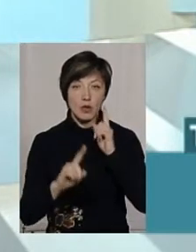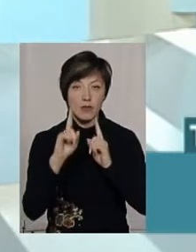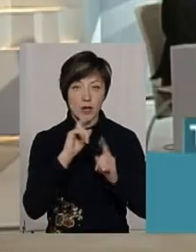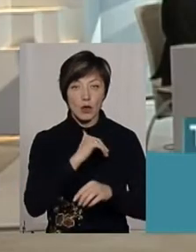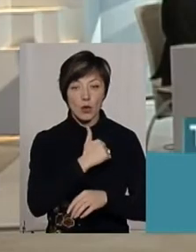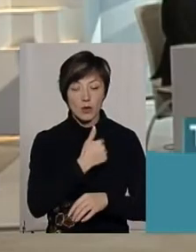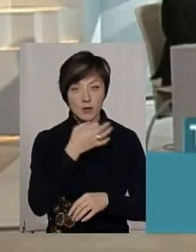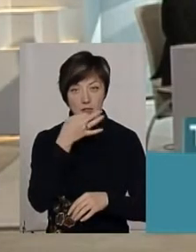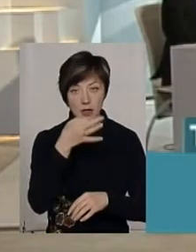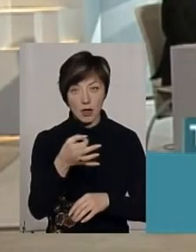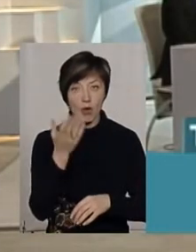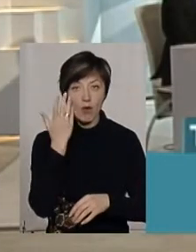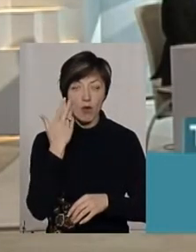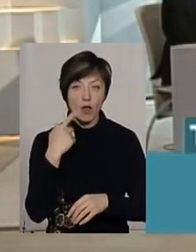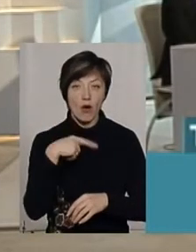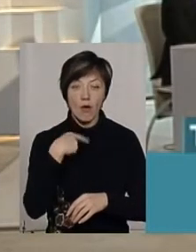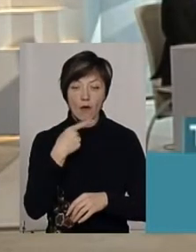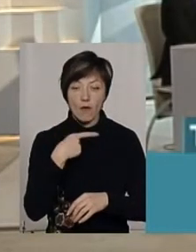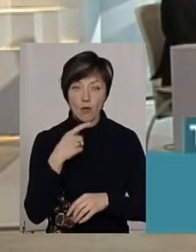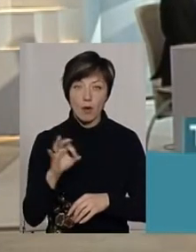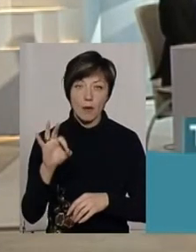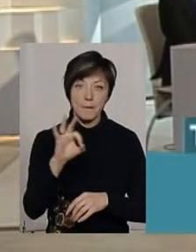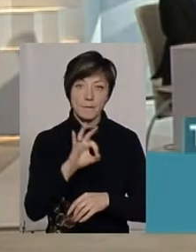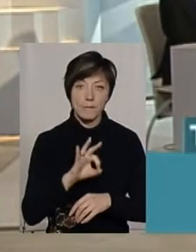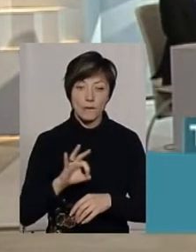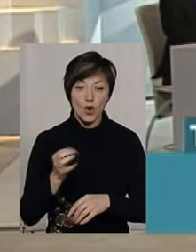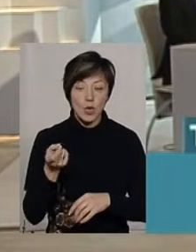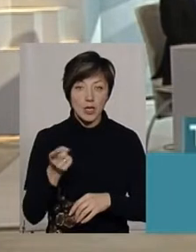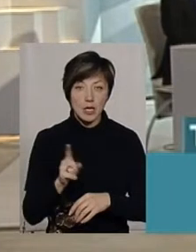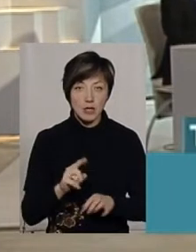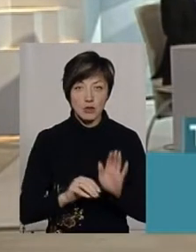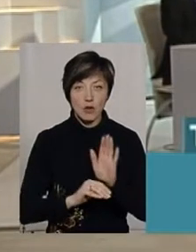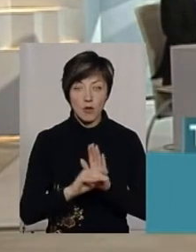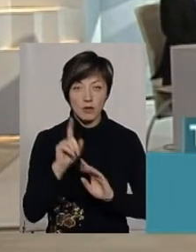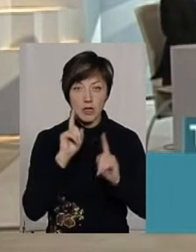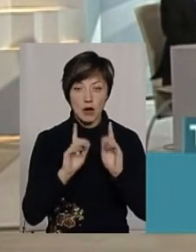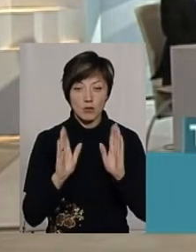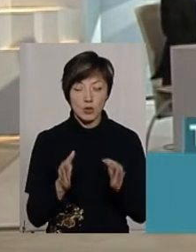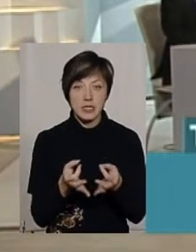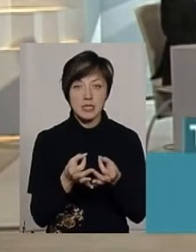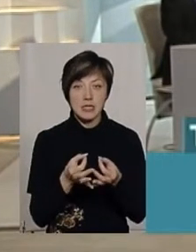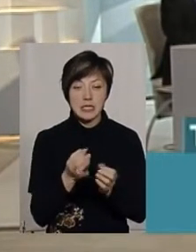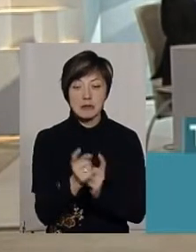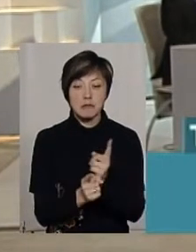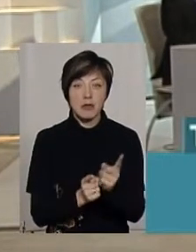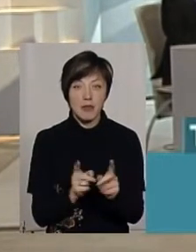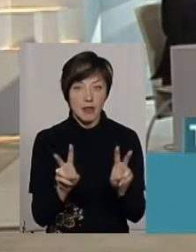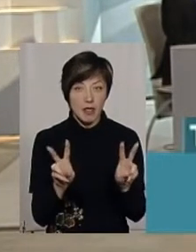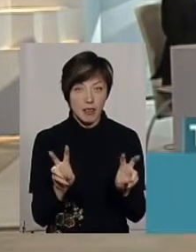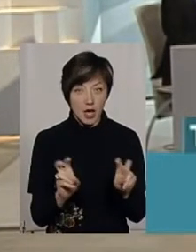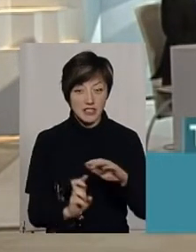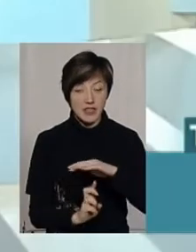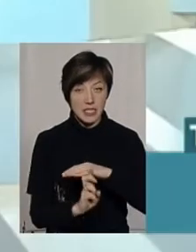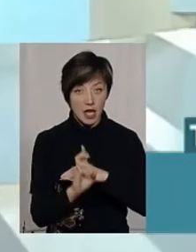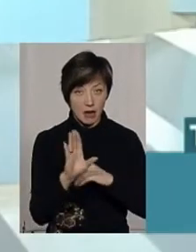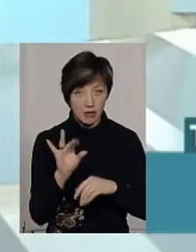зауважити, що коли ми говоримо про те, що на Верховній Раді буде змінена назва церкви,